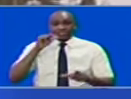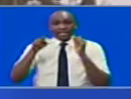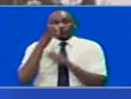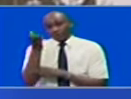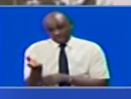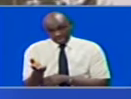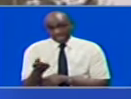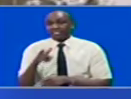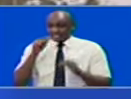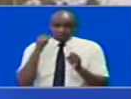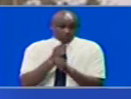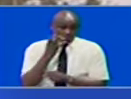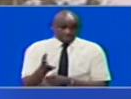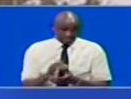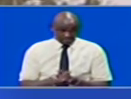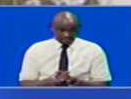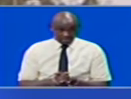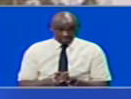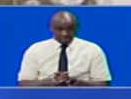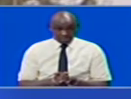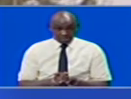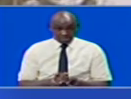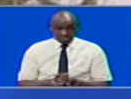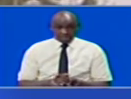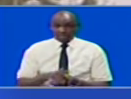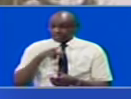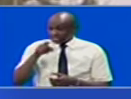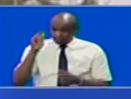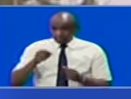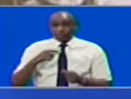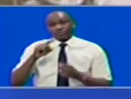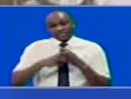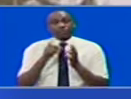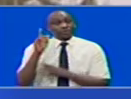selection tunafanya ya kutengeneza team ya Nairobi County.